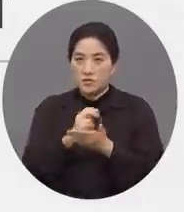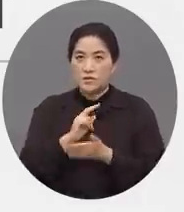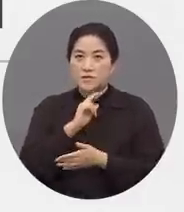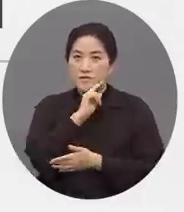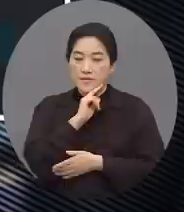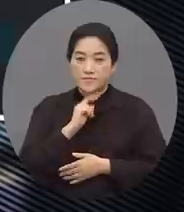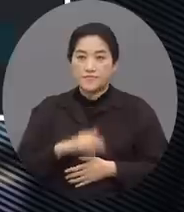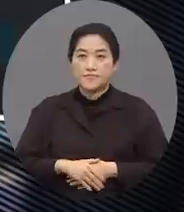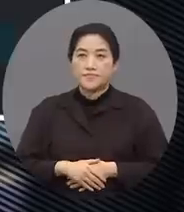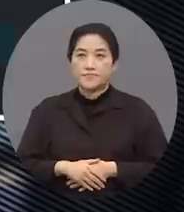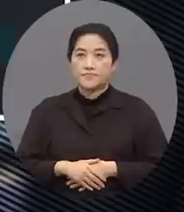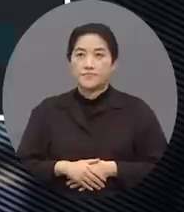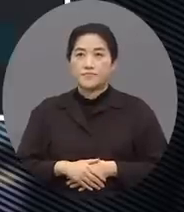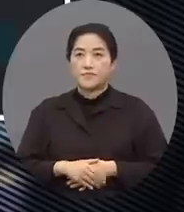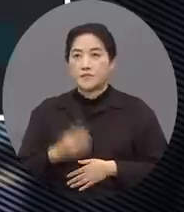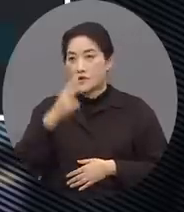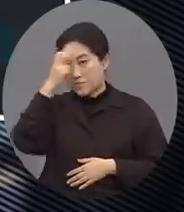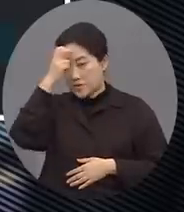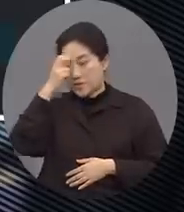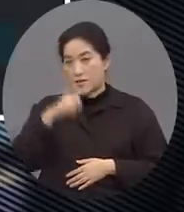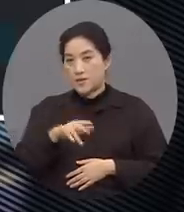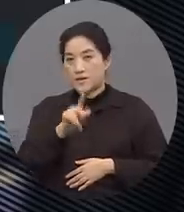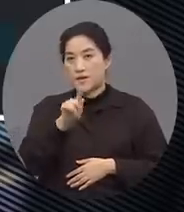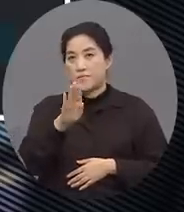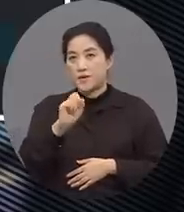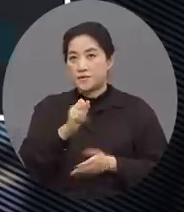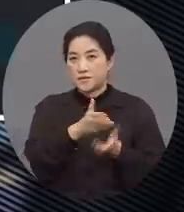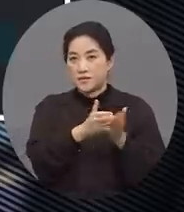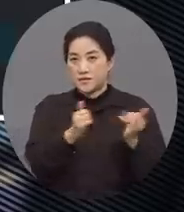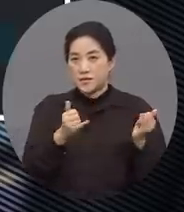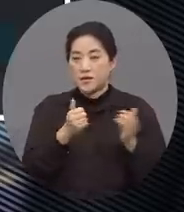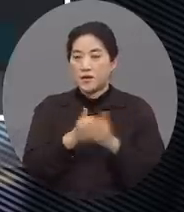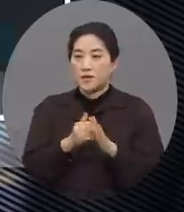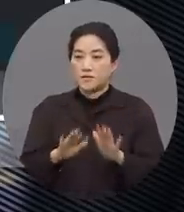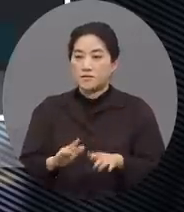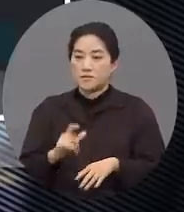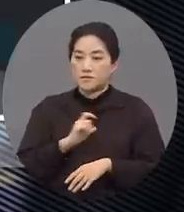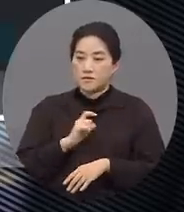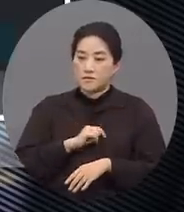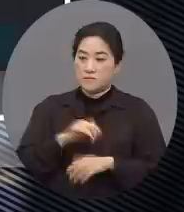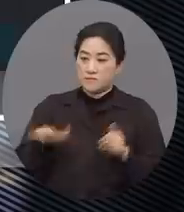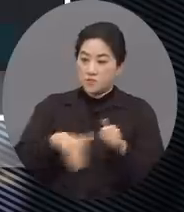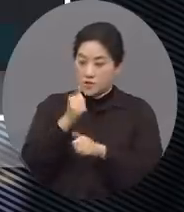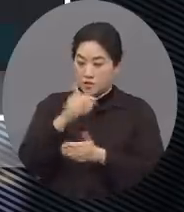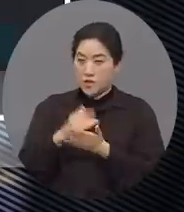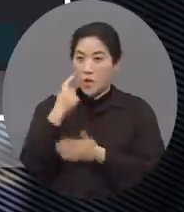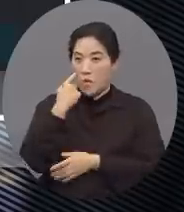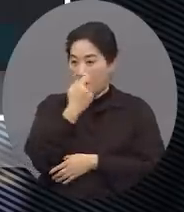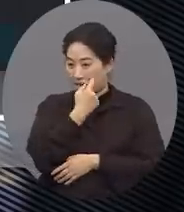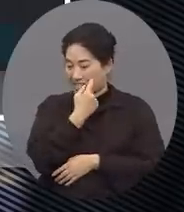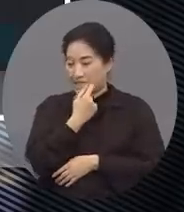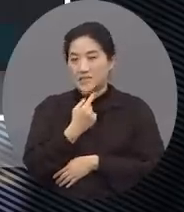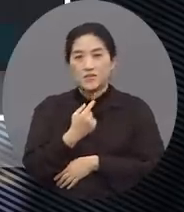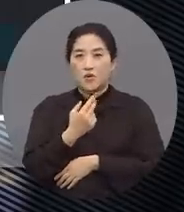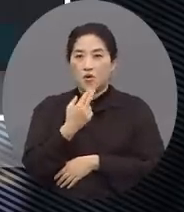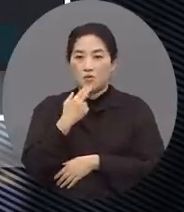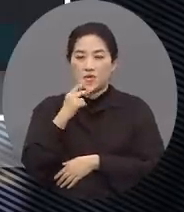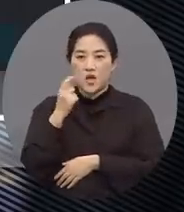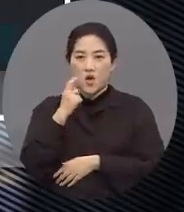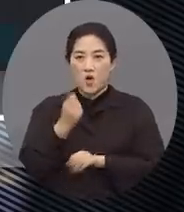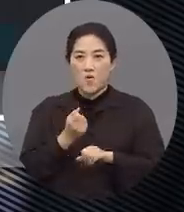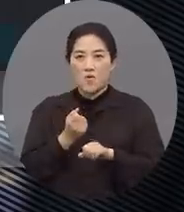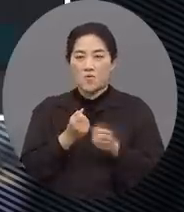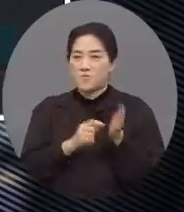있습니다. 검찰은 KBS 기자는 의심되는 정황이 있는데도 사실 확인을 제대로 하지 않고 허위 사실을